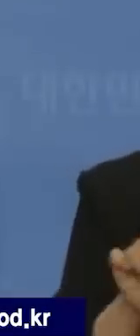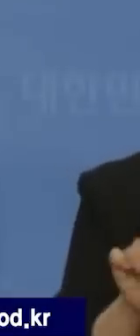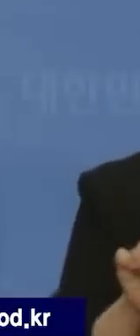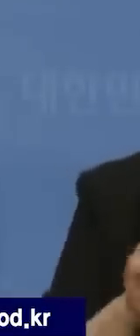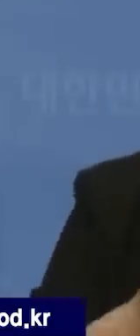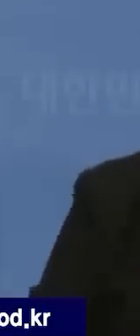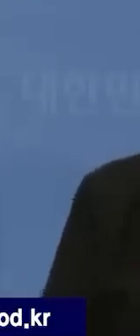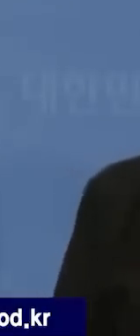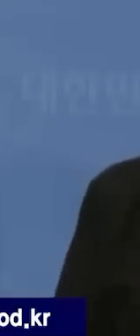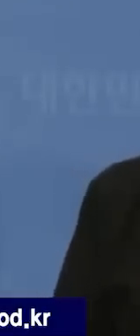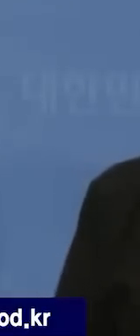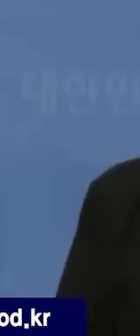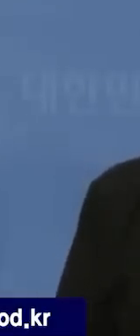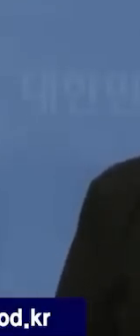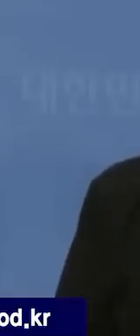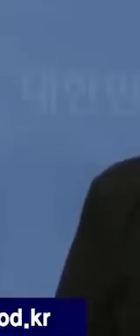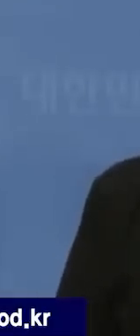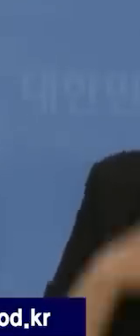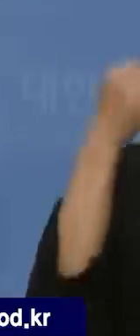제정신입니까?